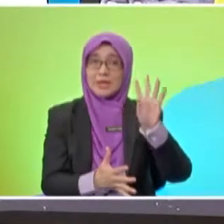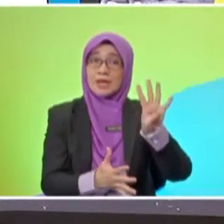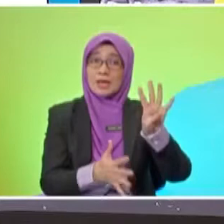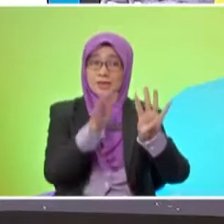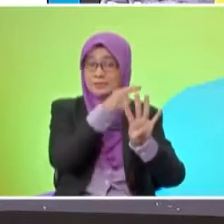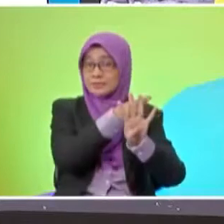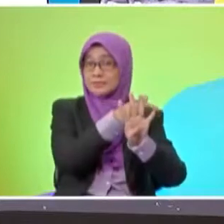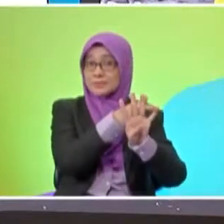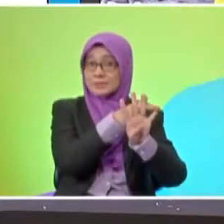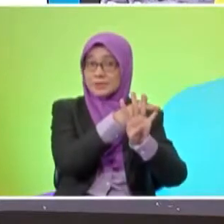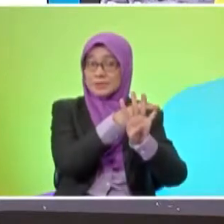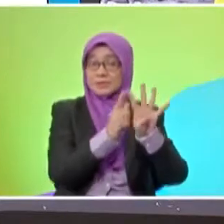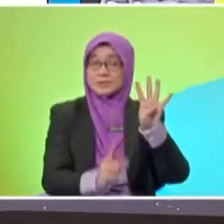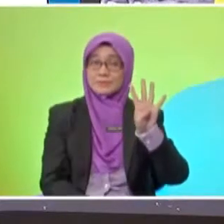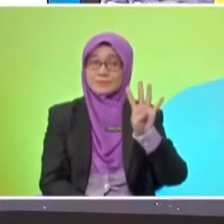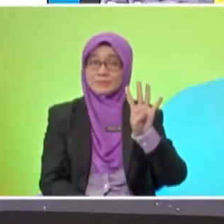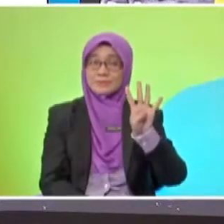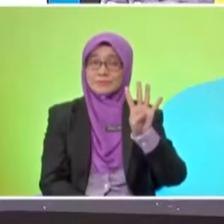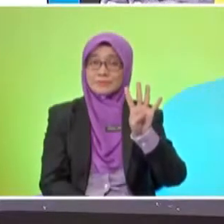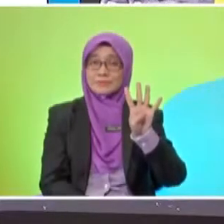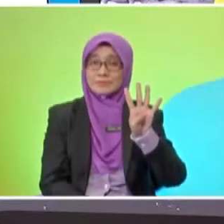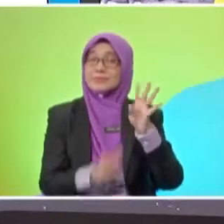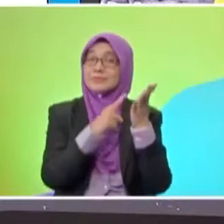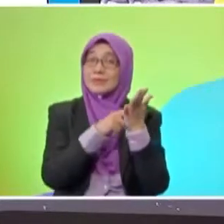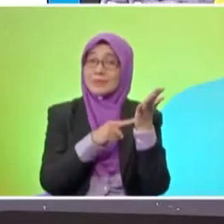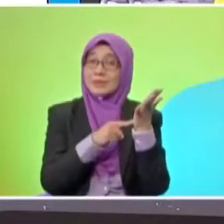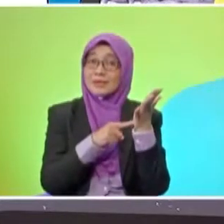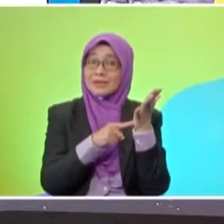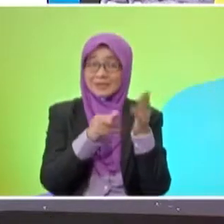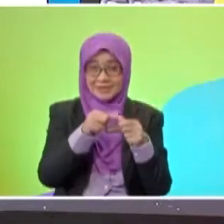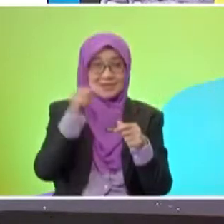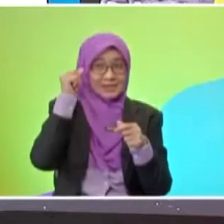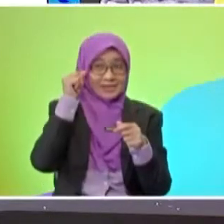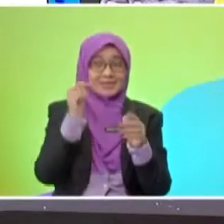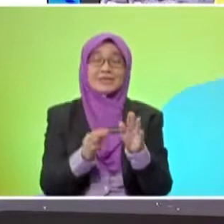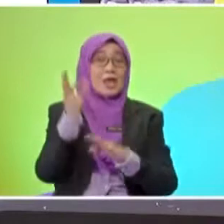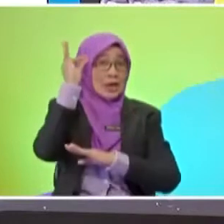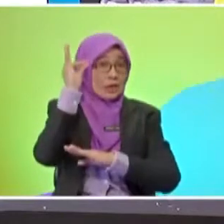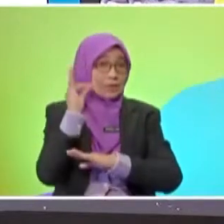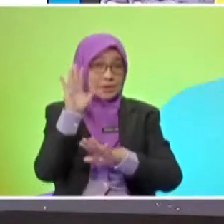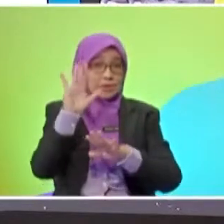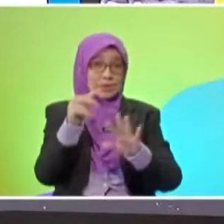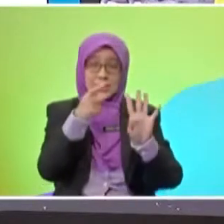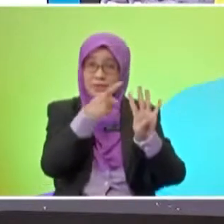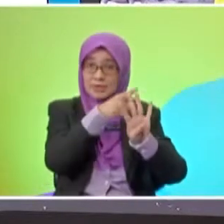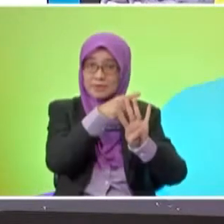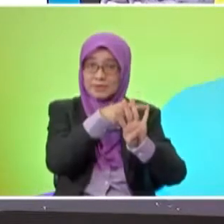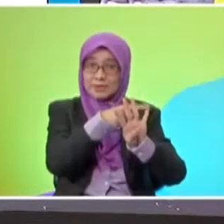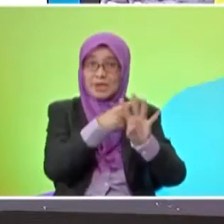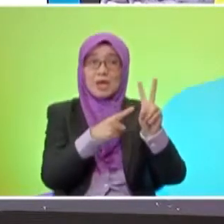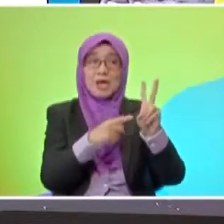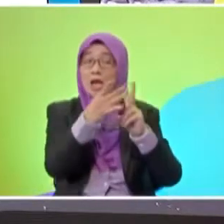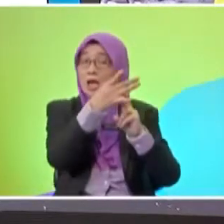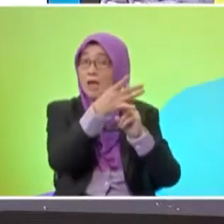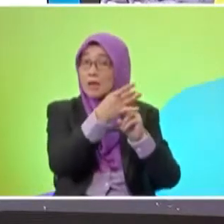keempat kalau terekam oleh ingat kembali faktor yang ke-empat adalah faktor pasangan